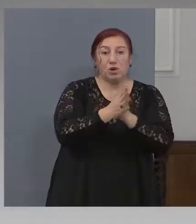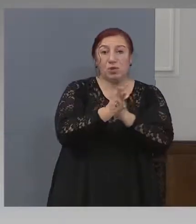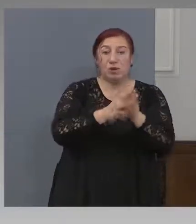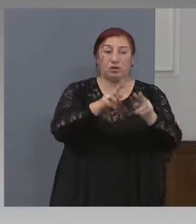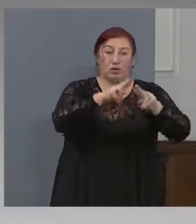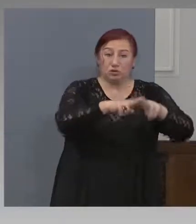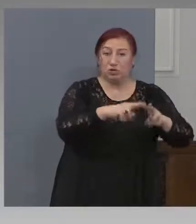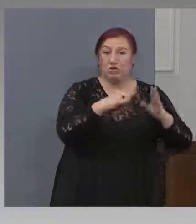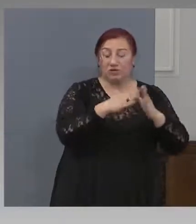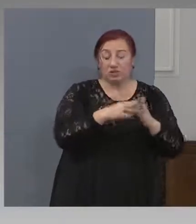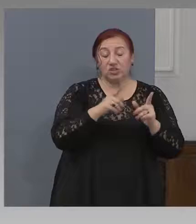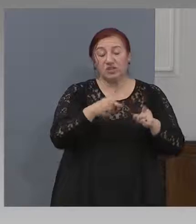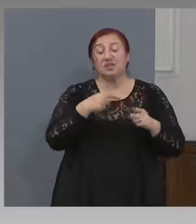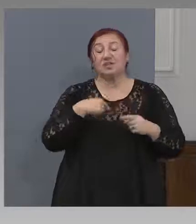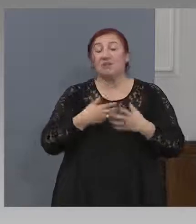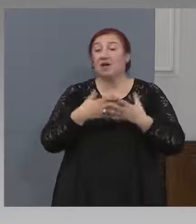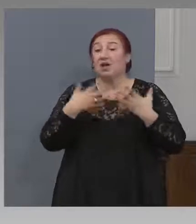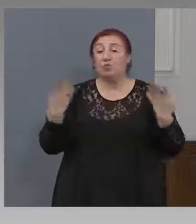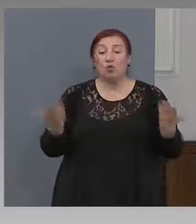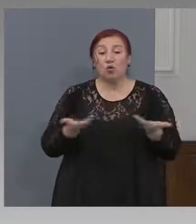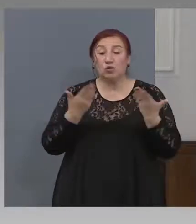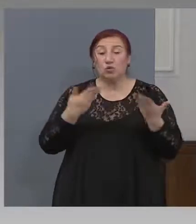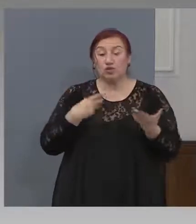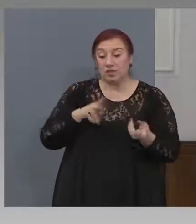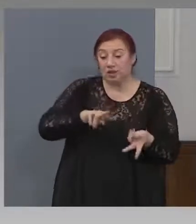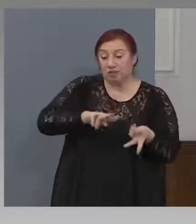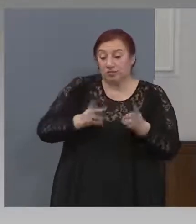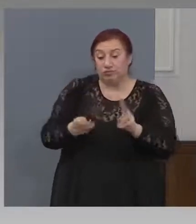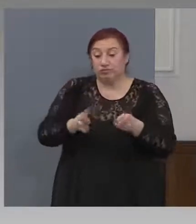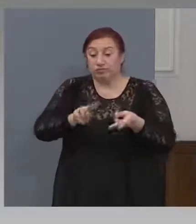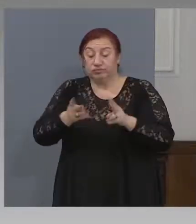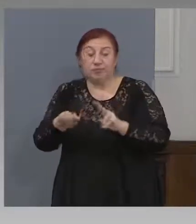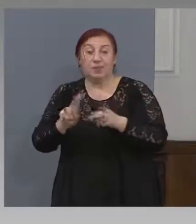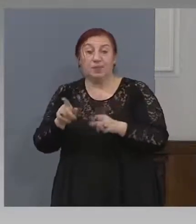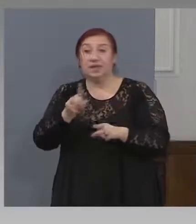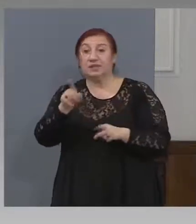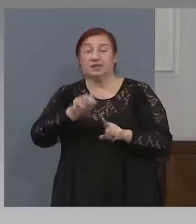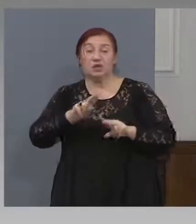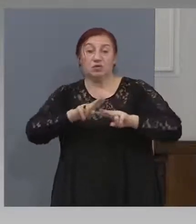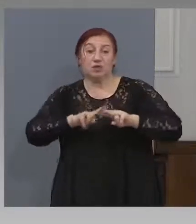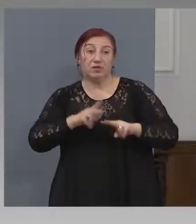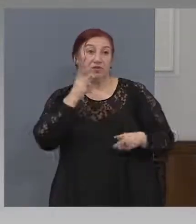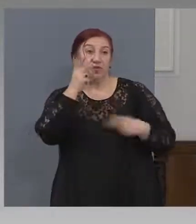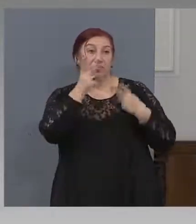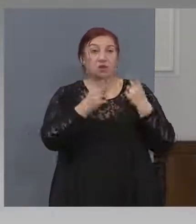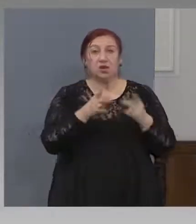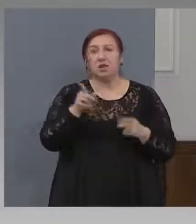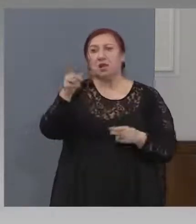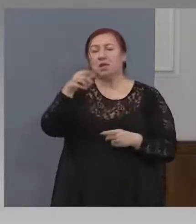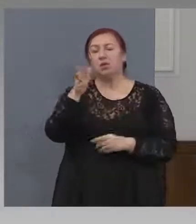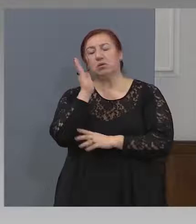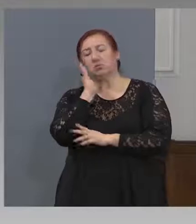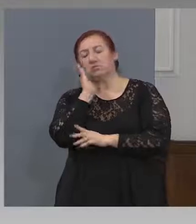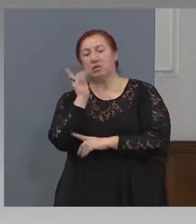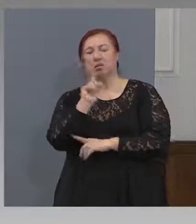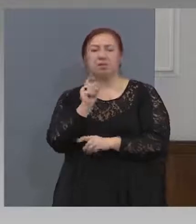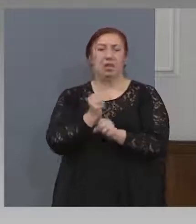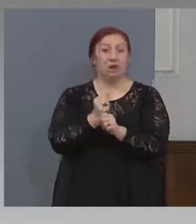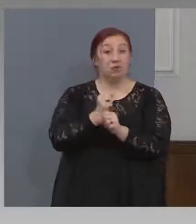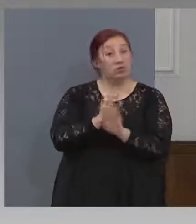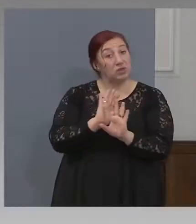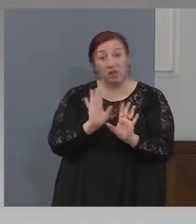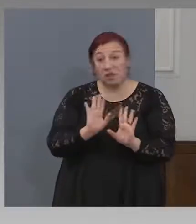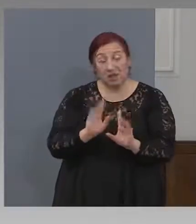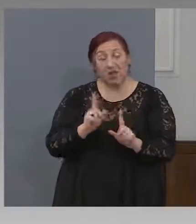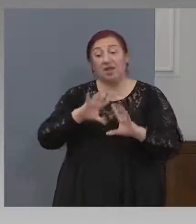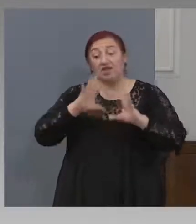трябва много процеси да ги реорганизираме, за да нямате впечатление, че някъде някой не си върши работата при осигуряване